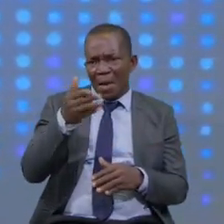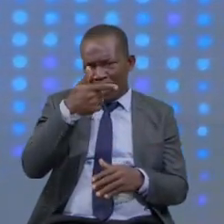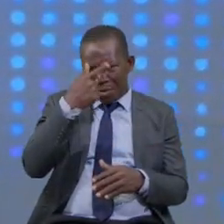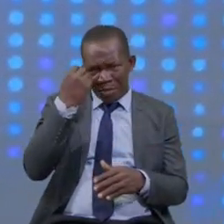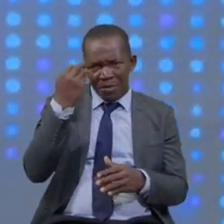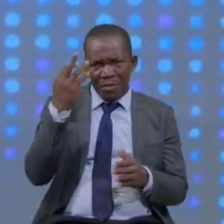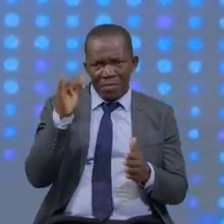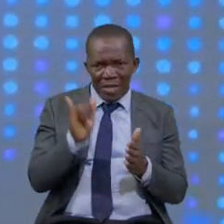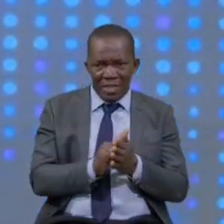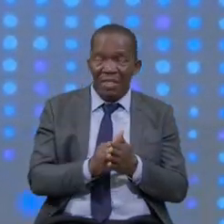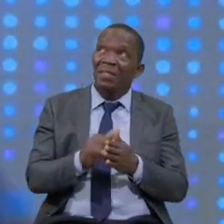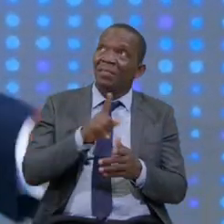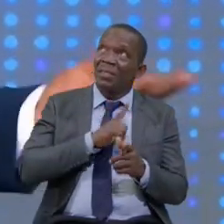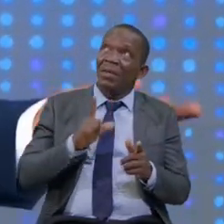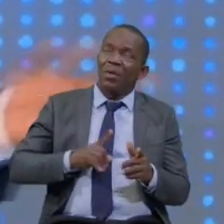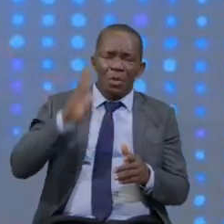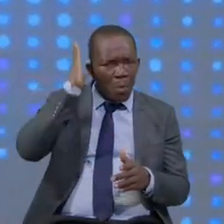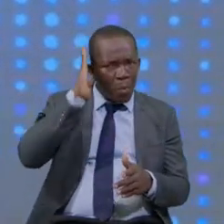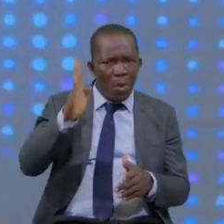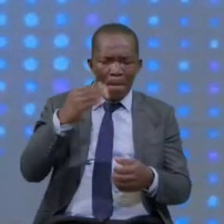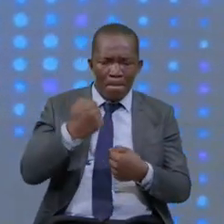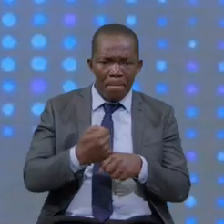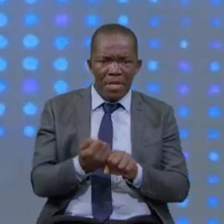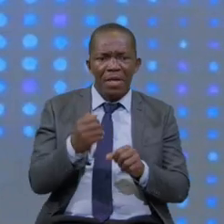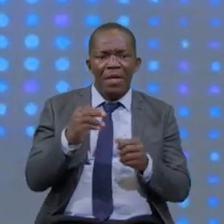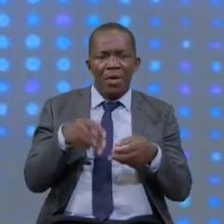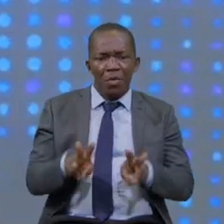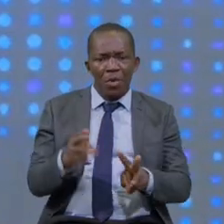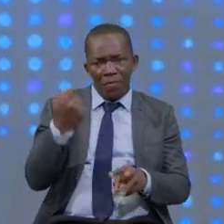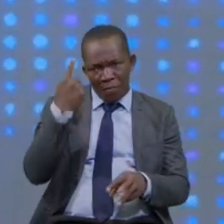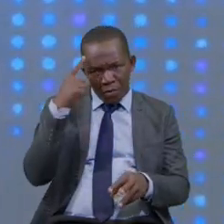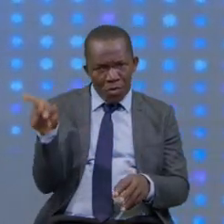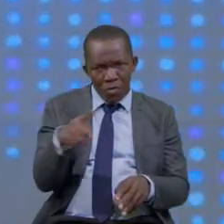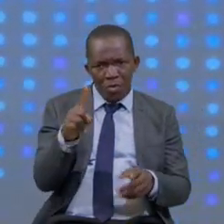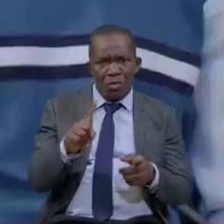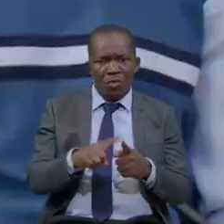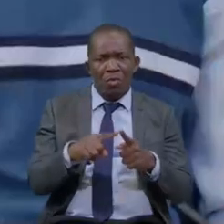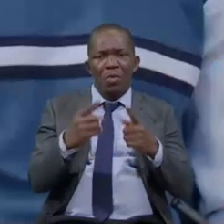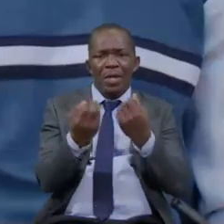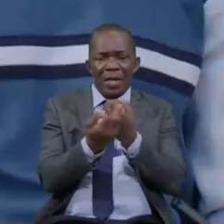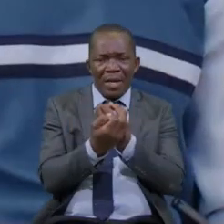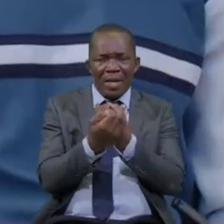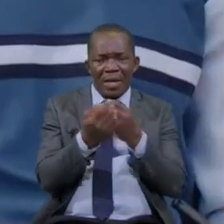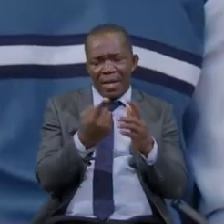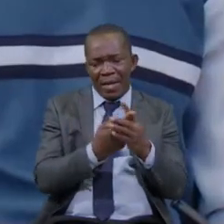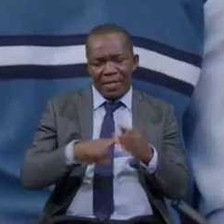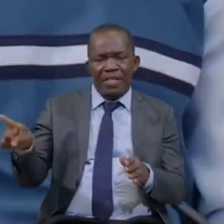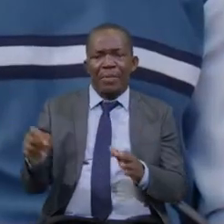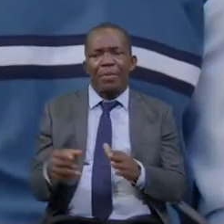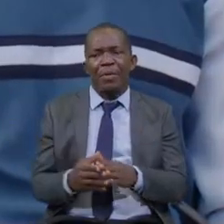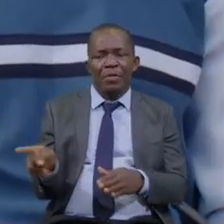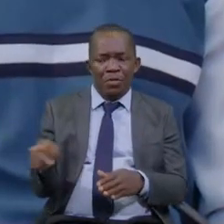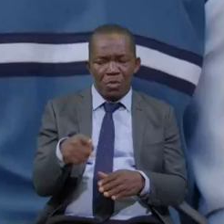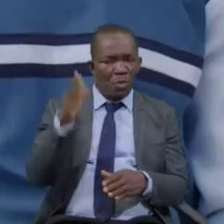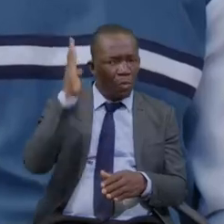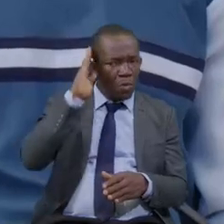il te prépare un chemin pour t'en sortir, pour que tu puisses la supporter. Tu ne tomberas pas sous la